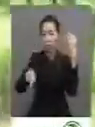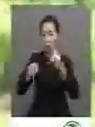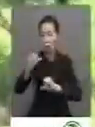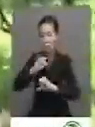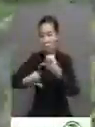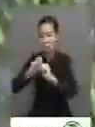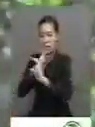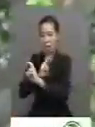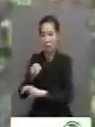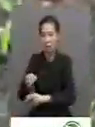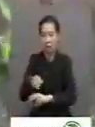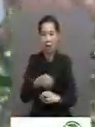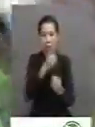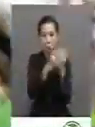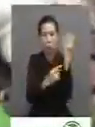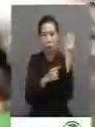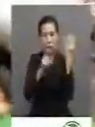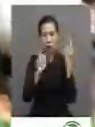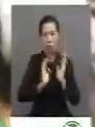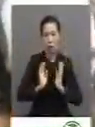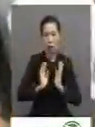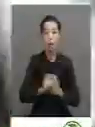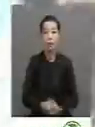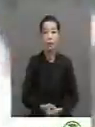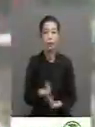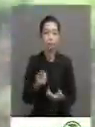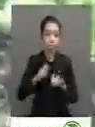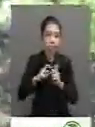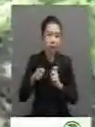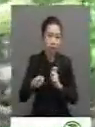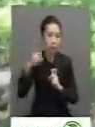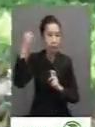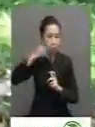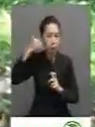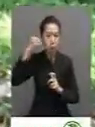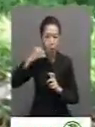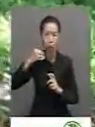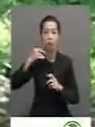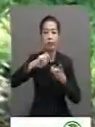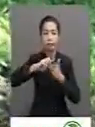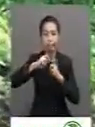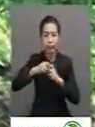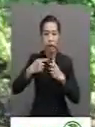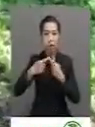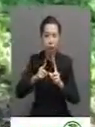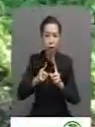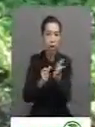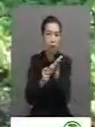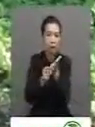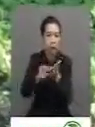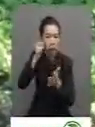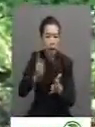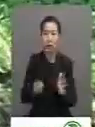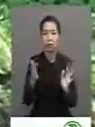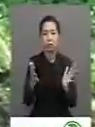โอนะคะก็ต้นต้มโอก็ตายหมดแล้วค่ะปัญหานี้ก็มักจะวนเวียนมาเกิดซ้ำแล้วซ้ำเล่าแต่ไม่เคยได้รับการแก้